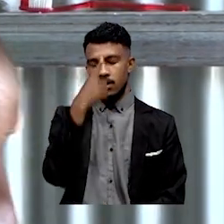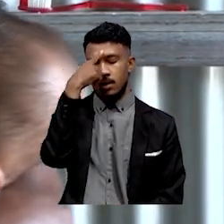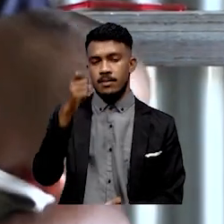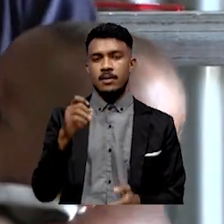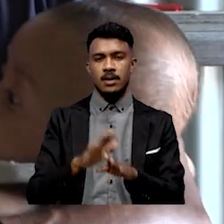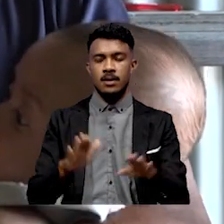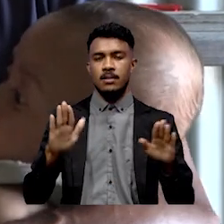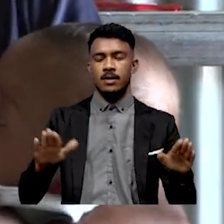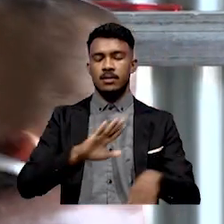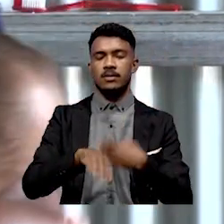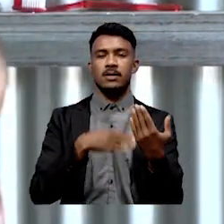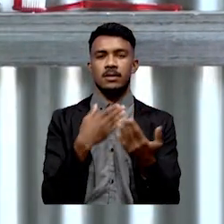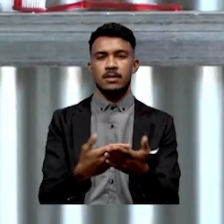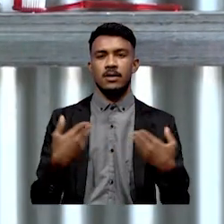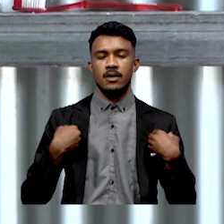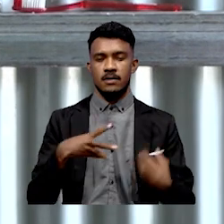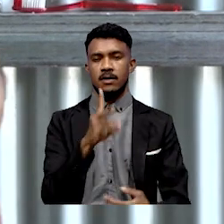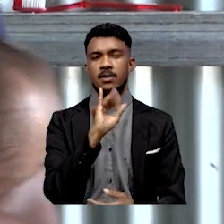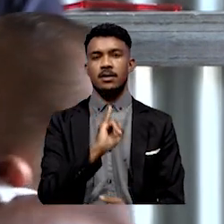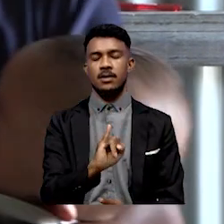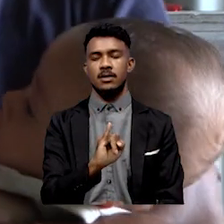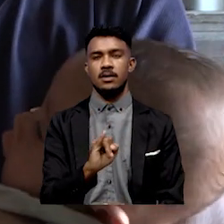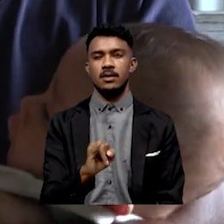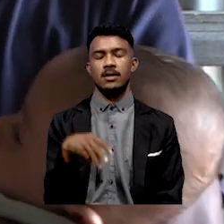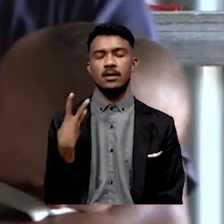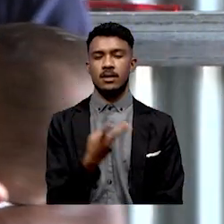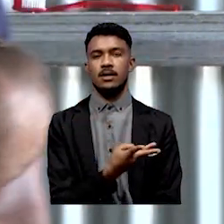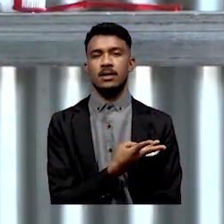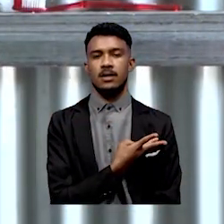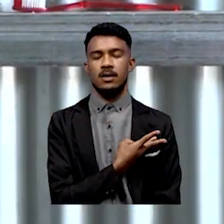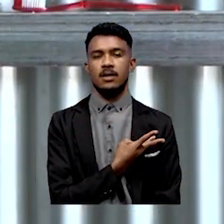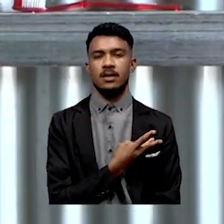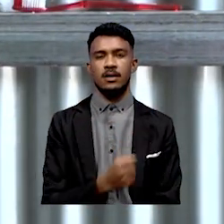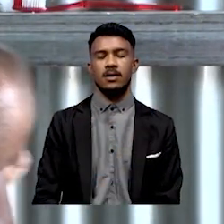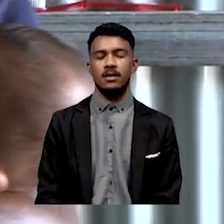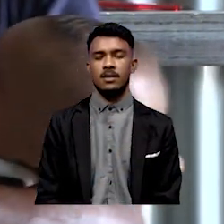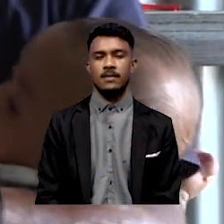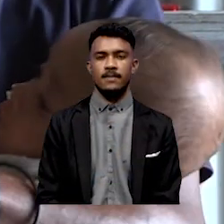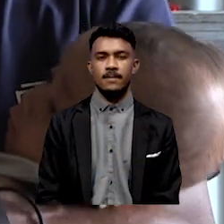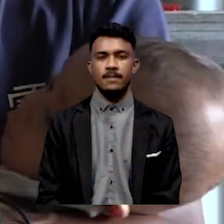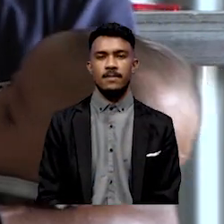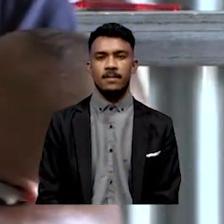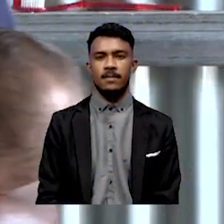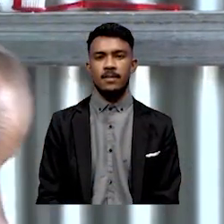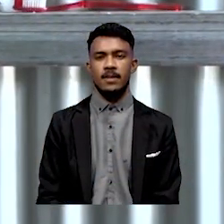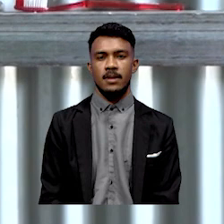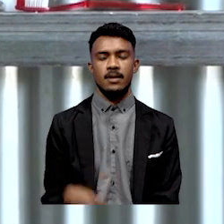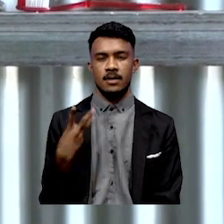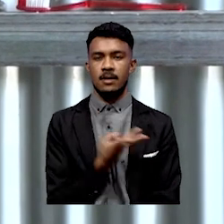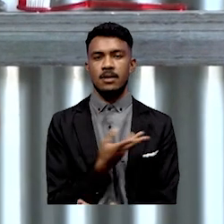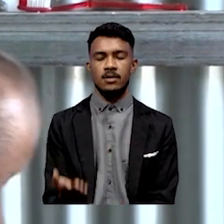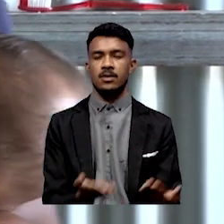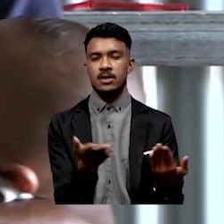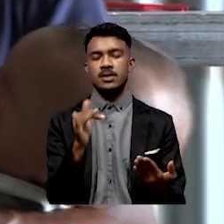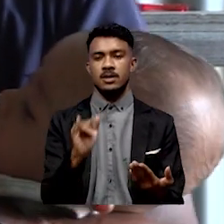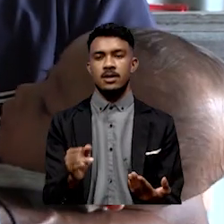tu sidar ne ita. Ne ita ne ansa ite lor te sirba ma ite